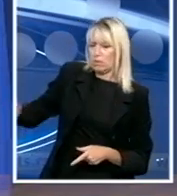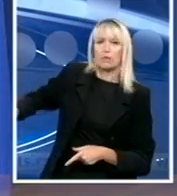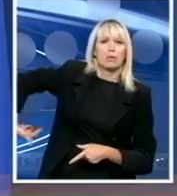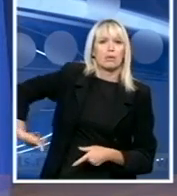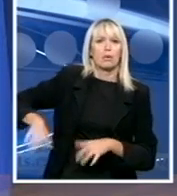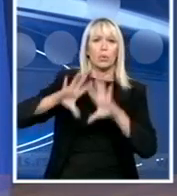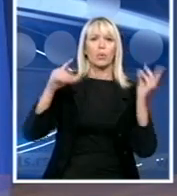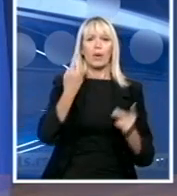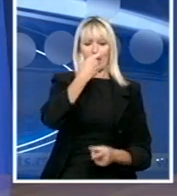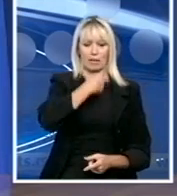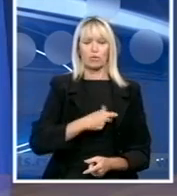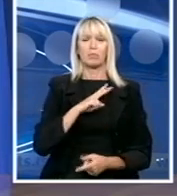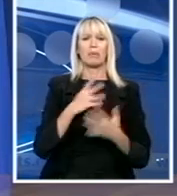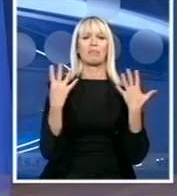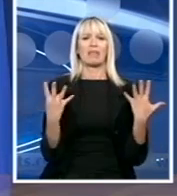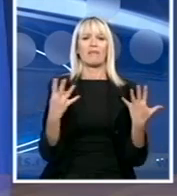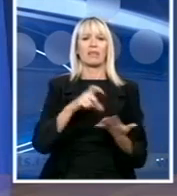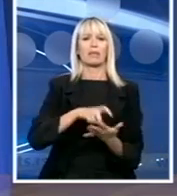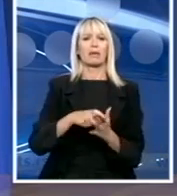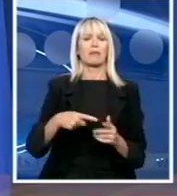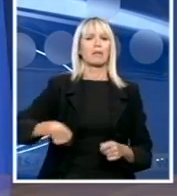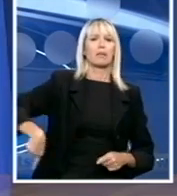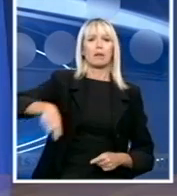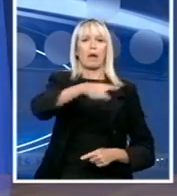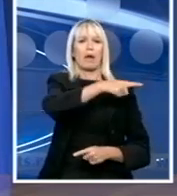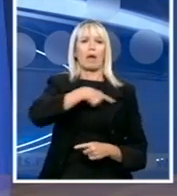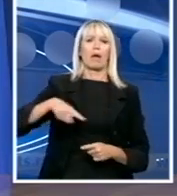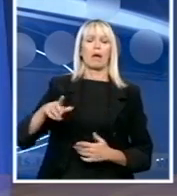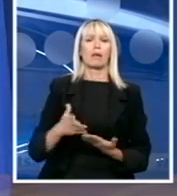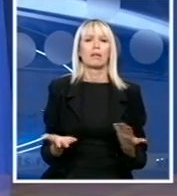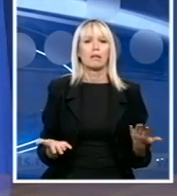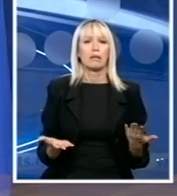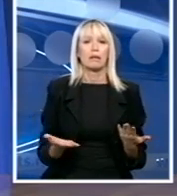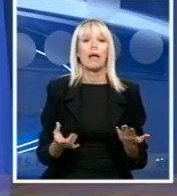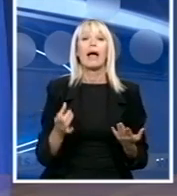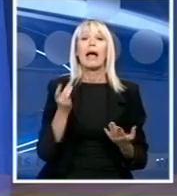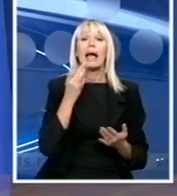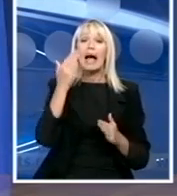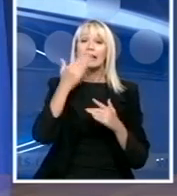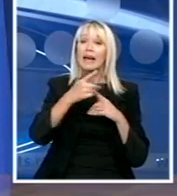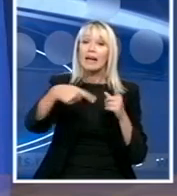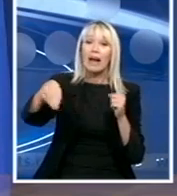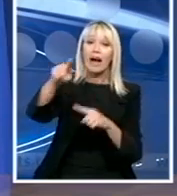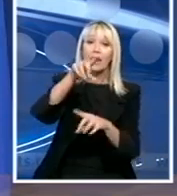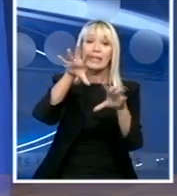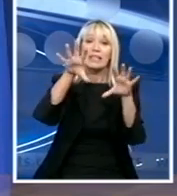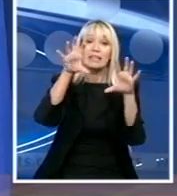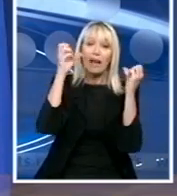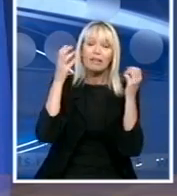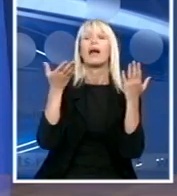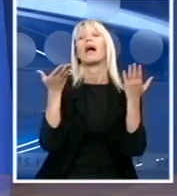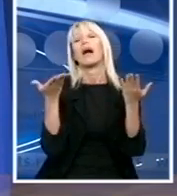osobu 9 kvadratnih metara. I to kada se shvati, onda se dođe do toga kako